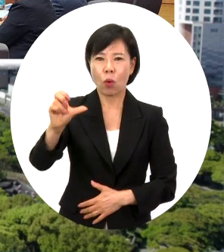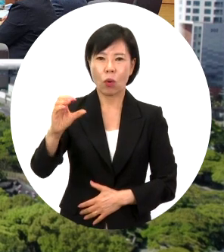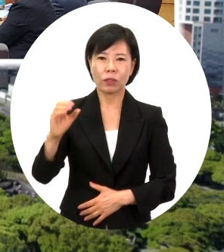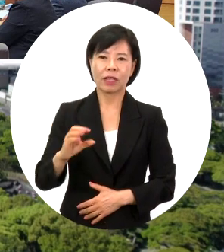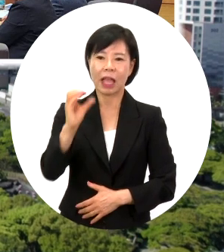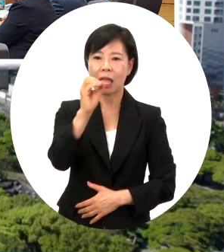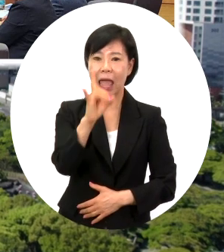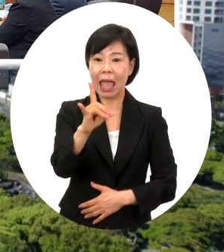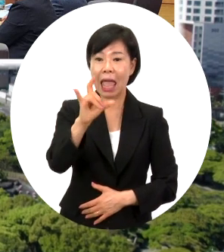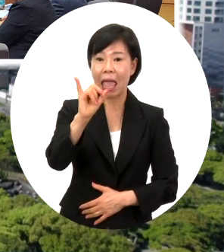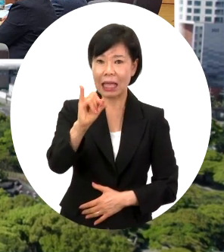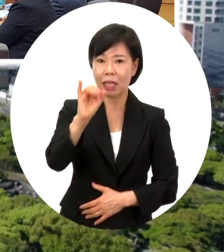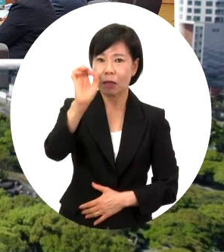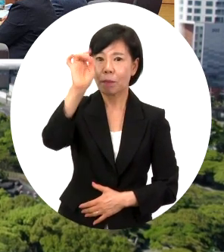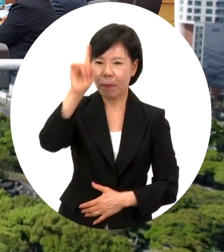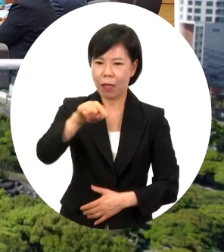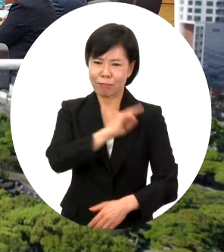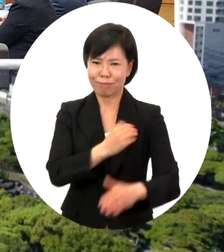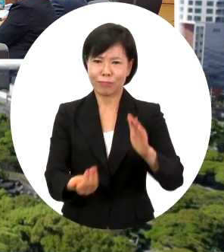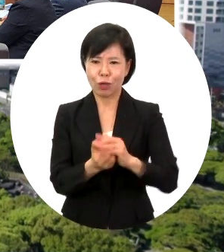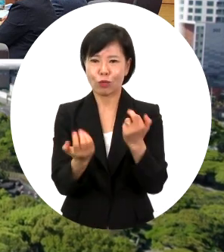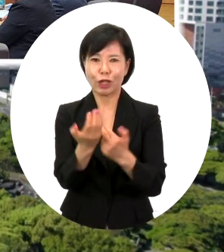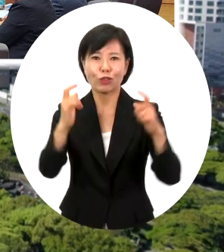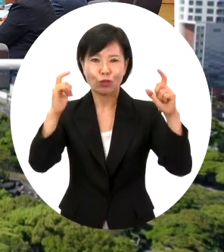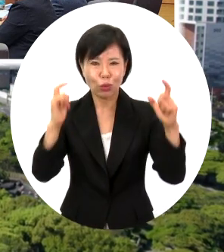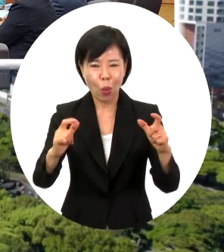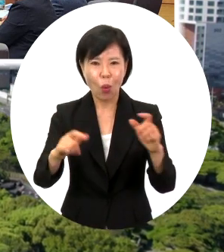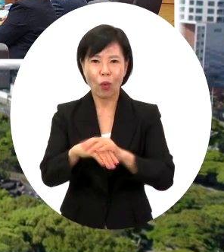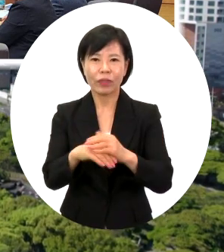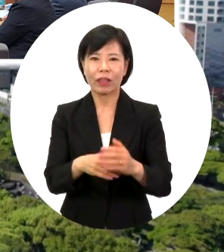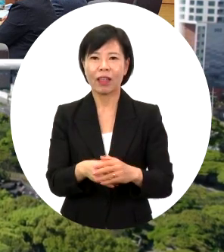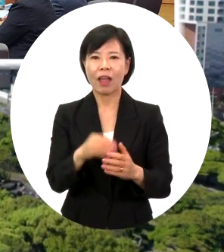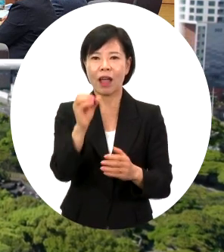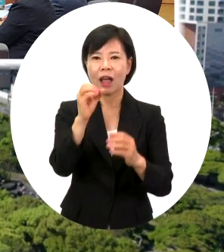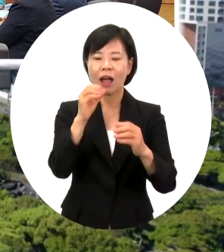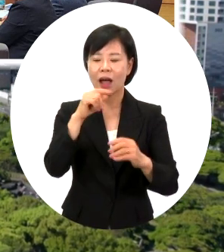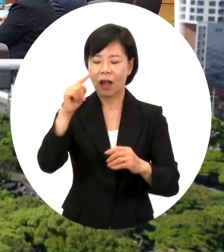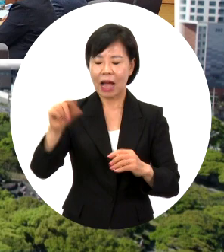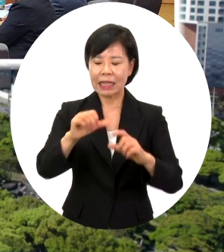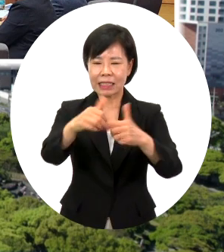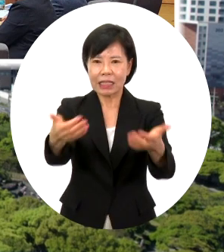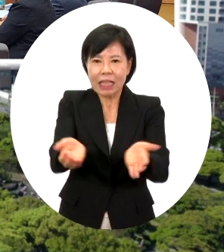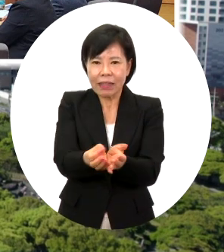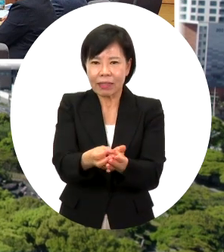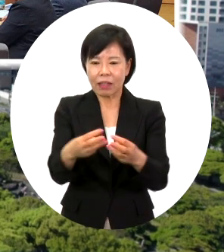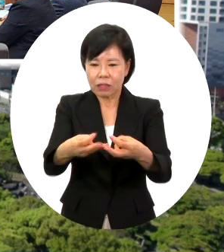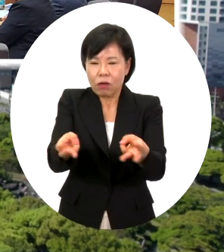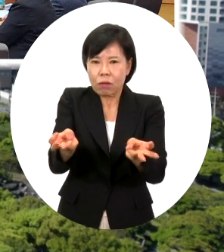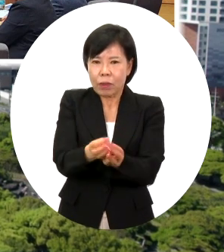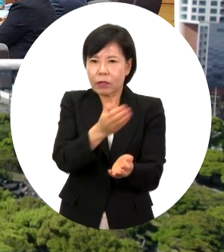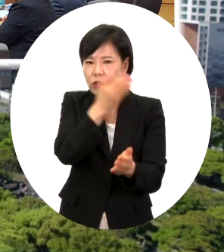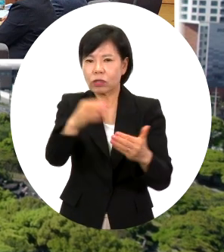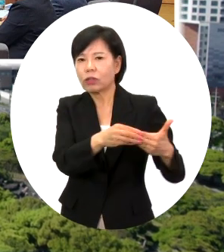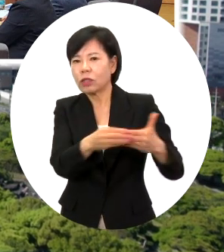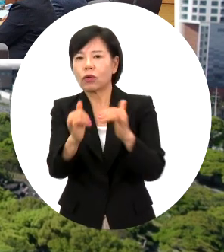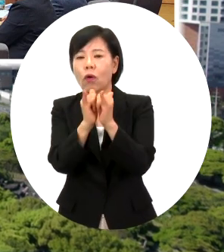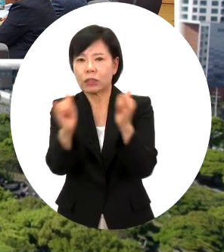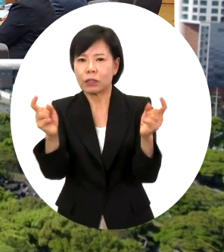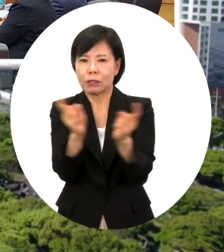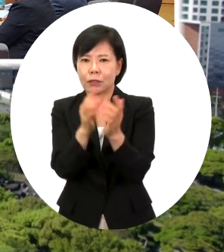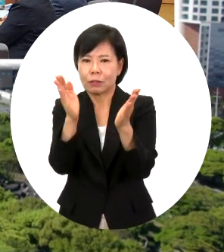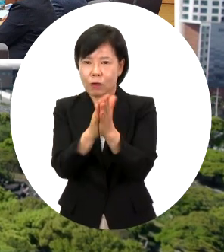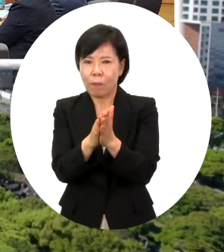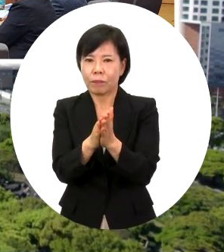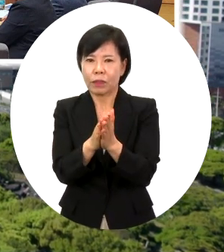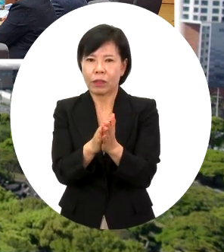2025 에이펙 정상회의 최적지인 제주특별자치도가 아태지역 청년 리더들의 협력 플랫폼인 영 리더스 서밋과